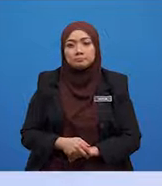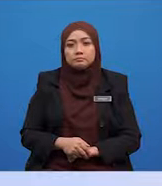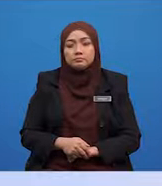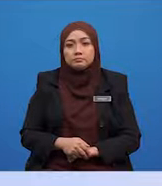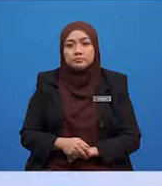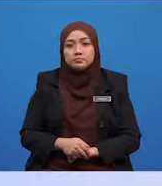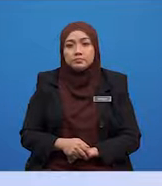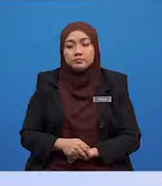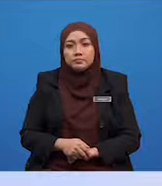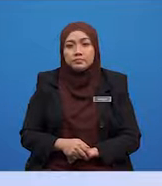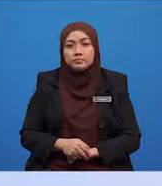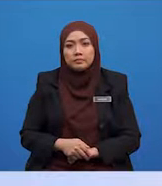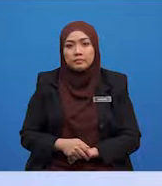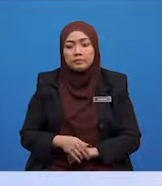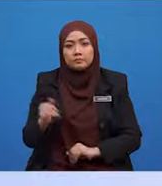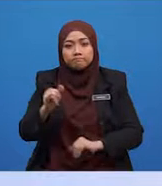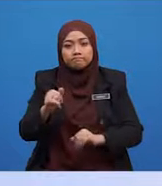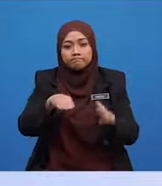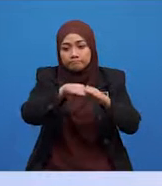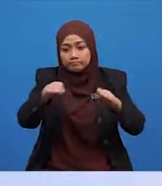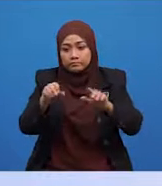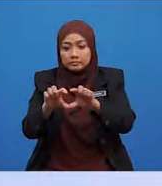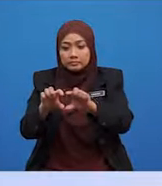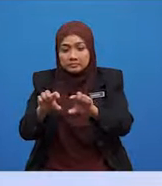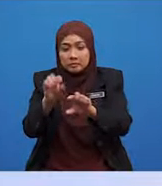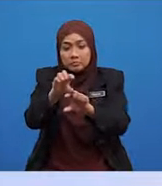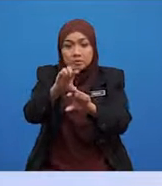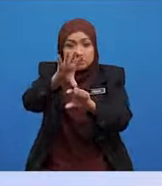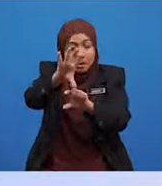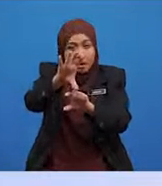dibatasi oleh lengkok major dengan perentas.